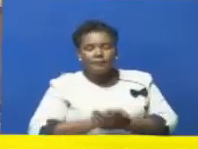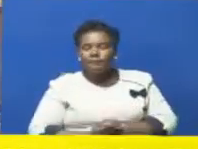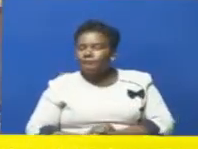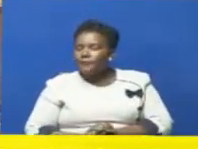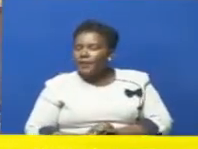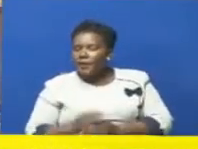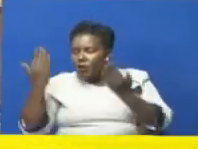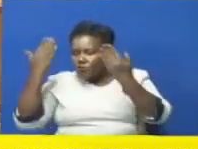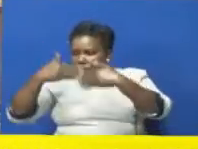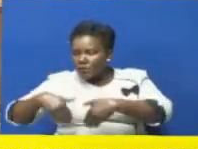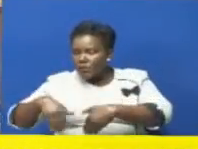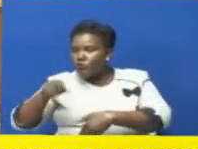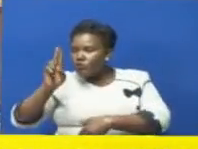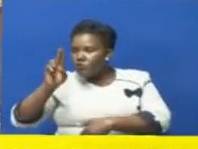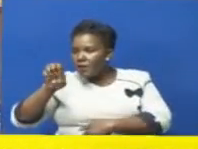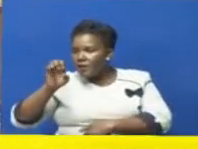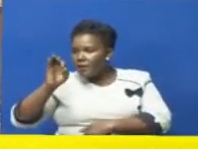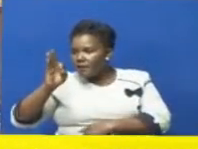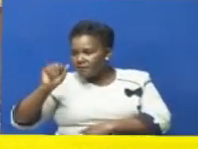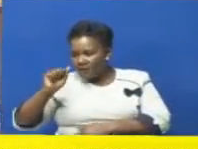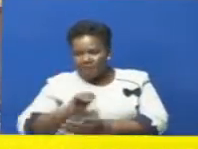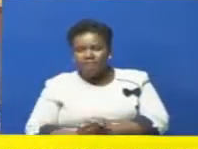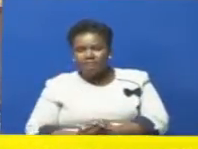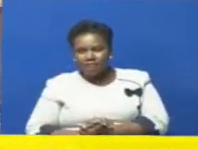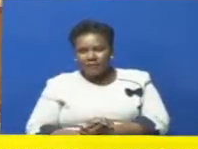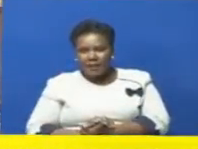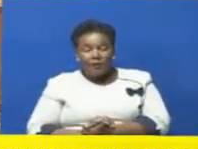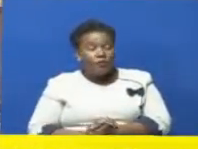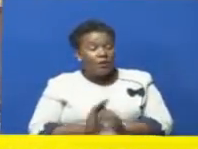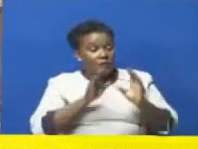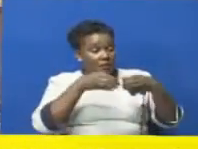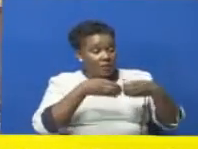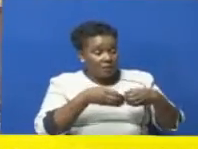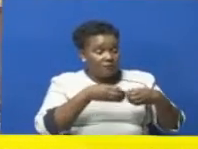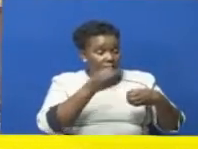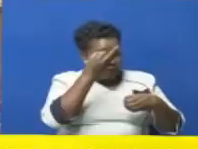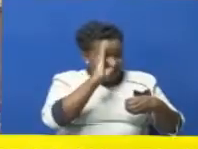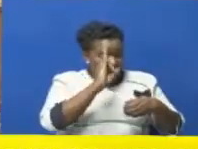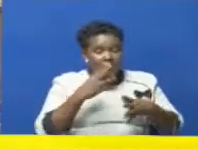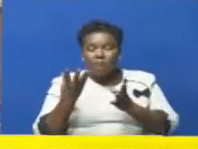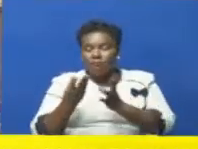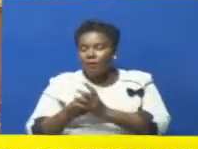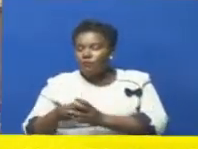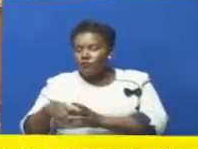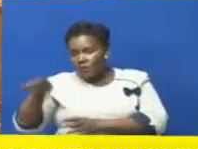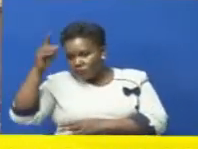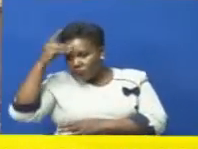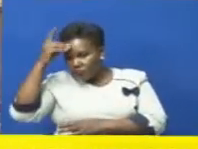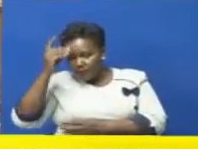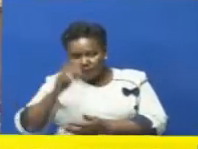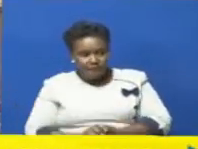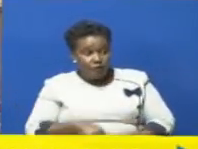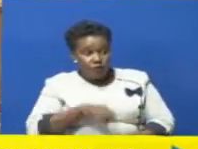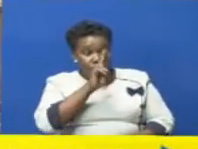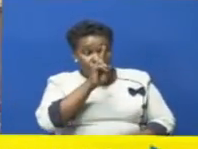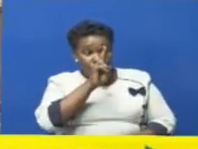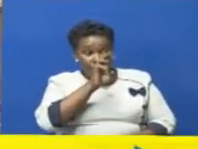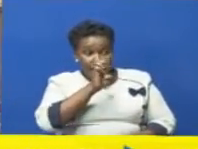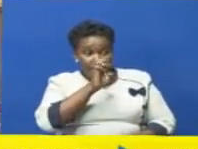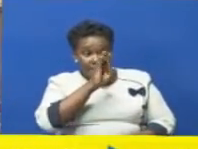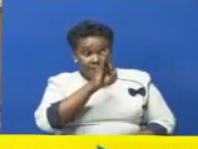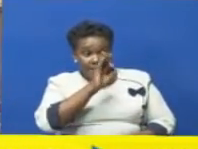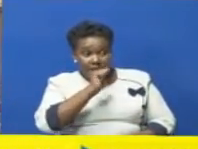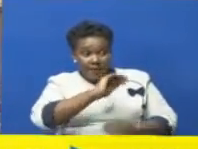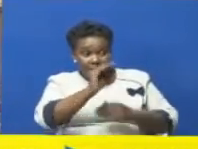leo Paris Saint-Germain dhidi ya RB Leipzig kutoka Ujerumani. Ah, UEFA merudi eh.